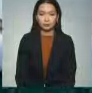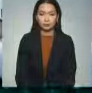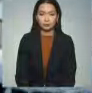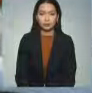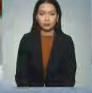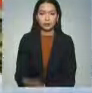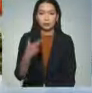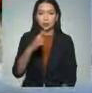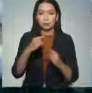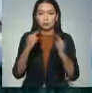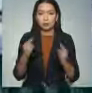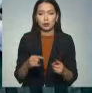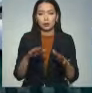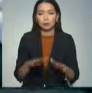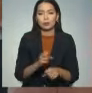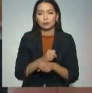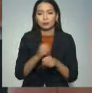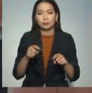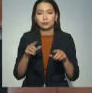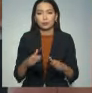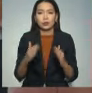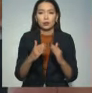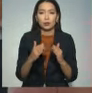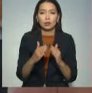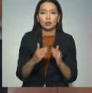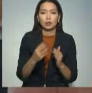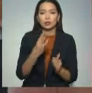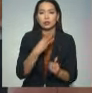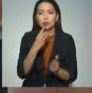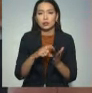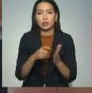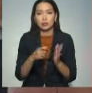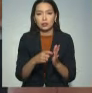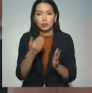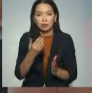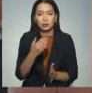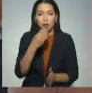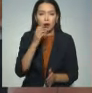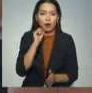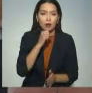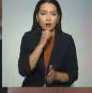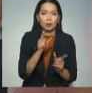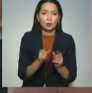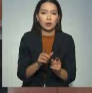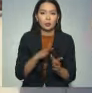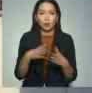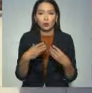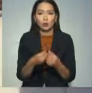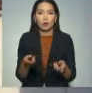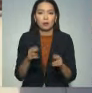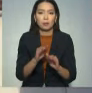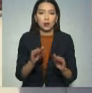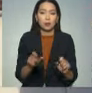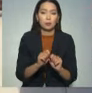Газ балоны кенеттен жарылған оқиға болған кезде үйде 3-ші сынып оқитын бала мен ата әжесі болған. Отбасындағы қалған балалар мектепке ата-анасы жұмысқа